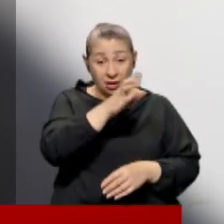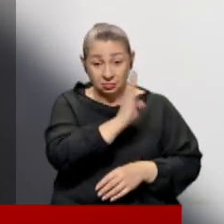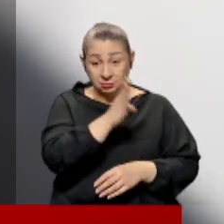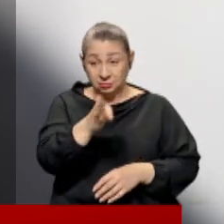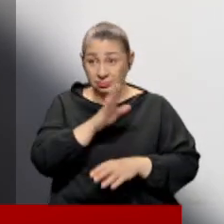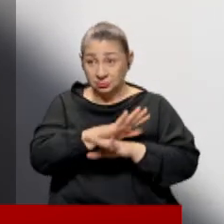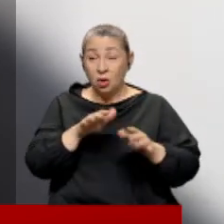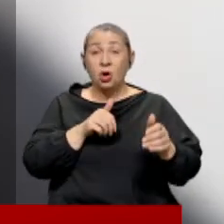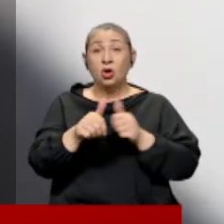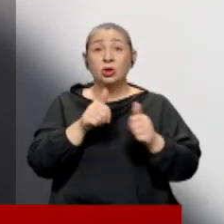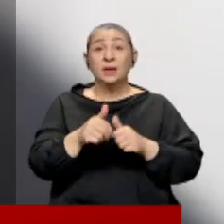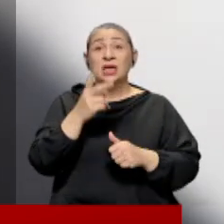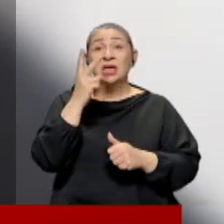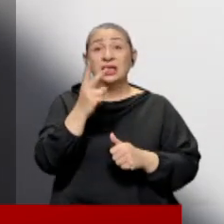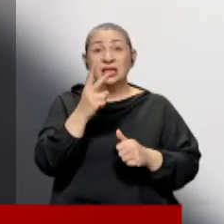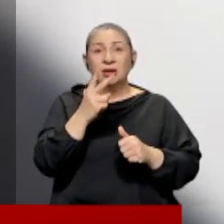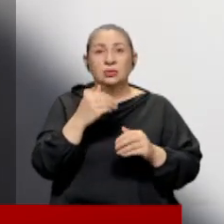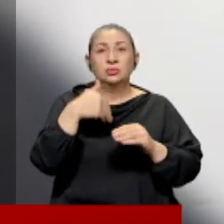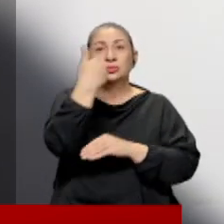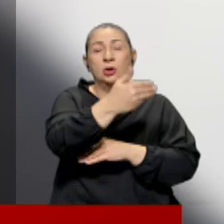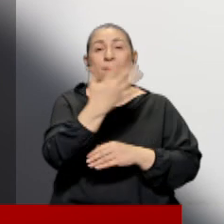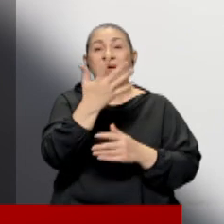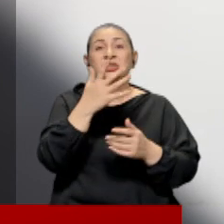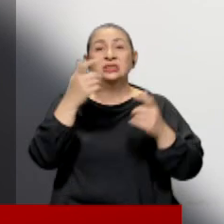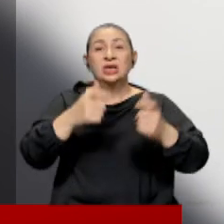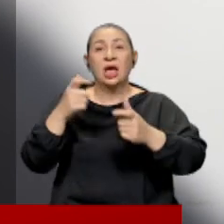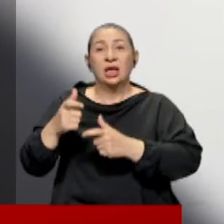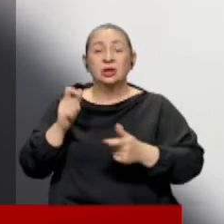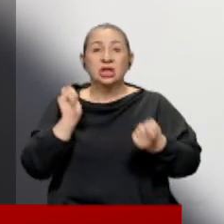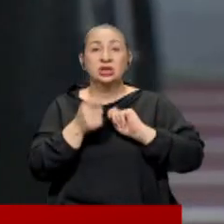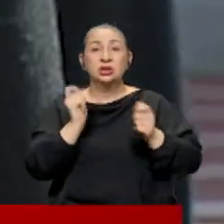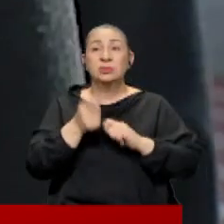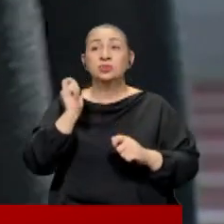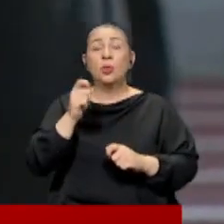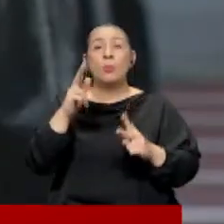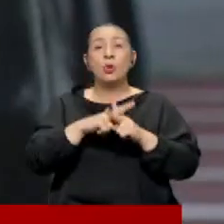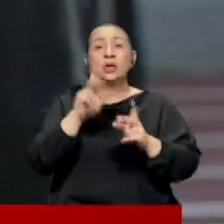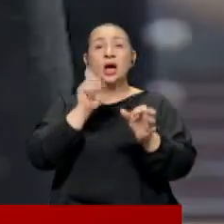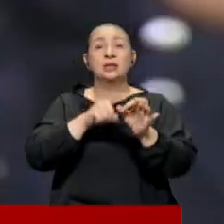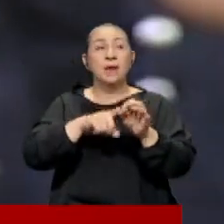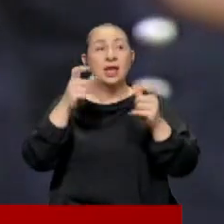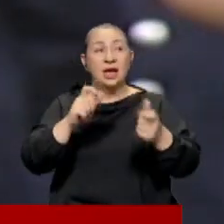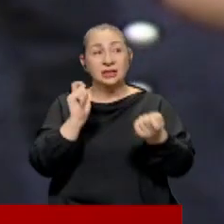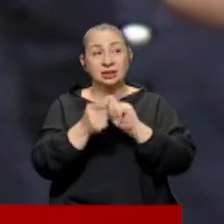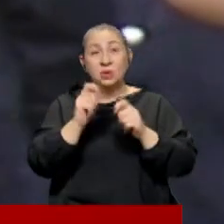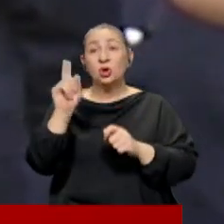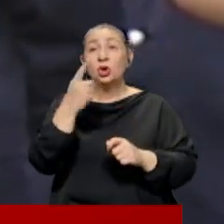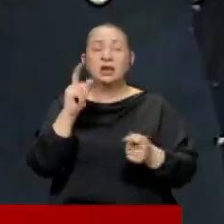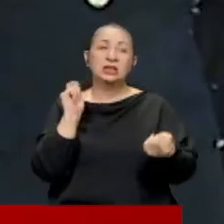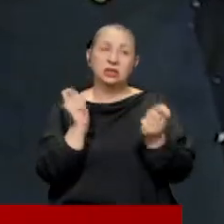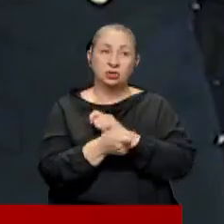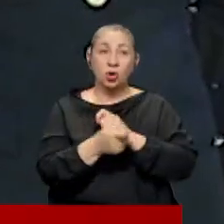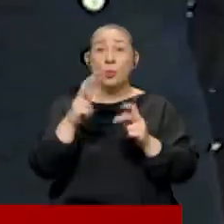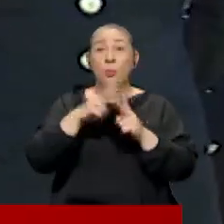otomatik olarak iki şart Beş Şehir değiştirmek zorunluluğu doğuyor polislerin atama ve yer değiştirme yönetmeliği